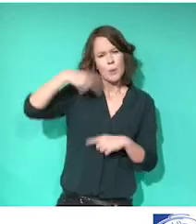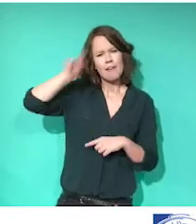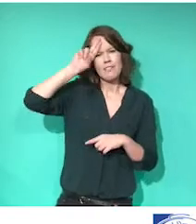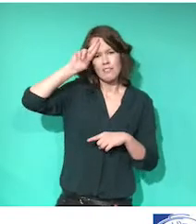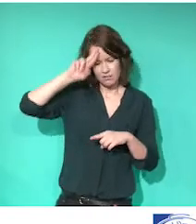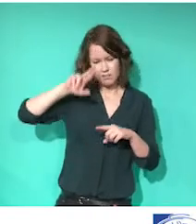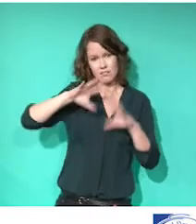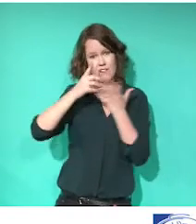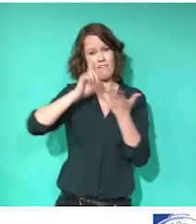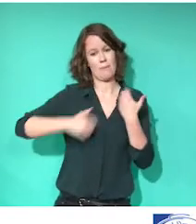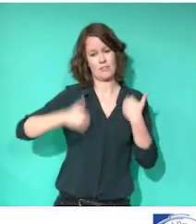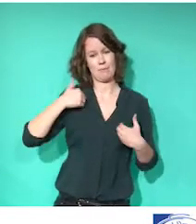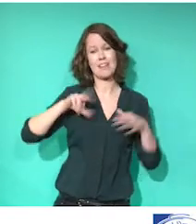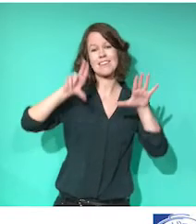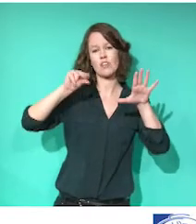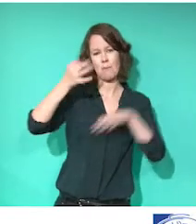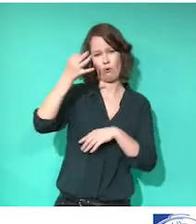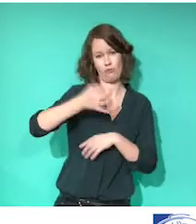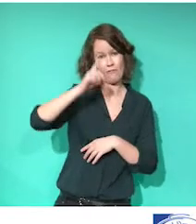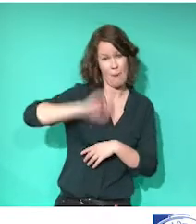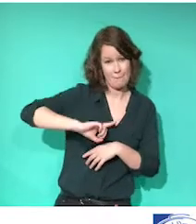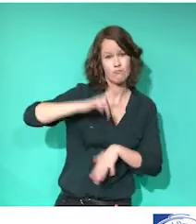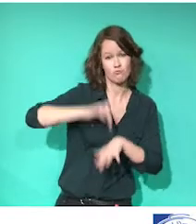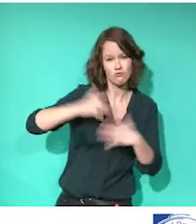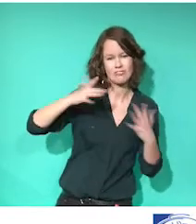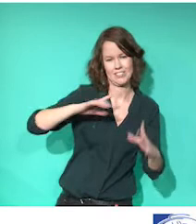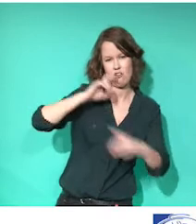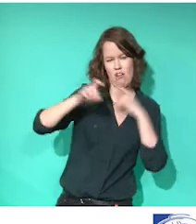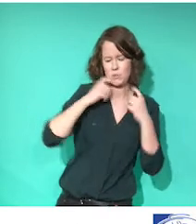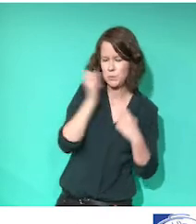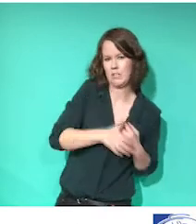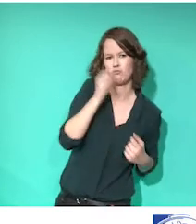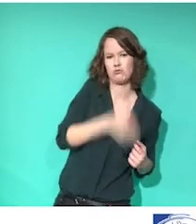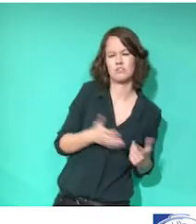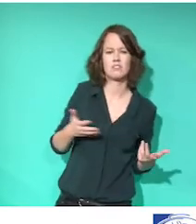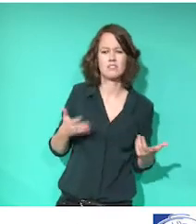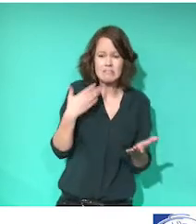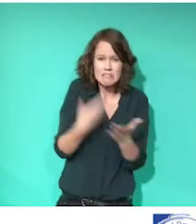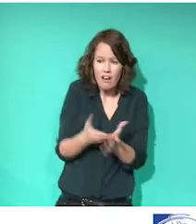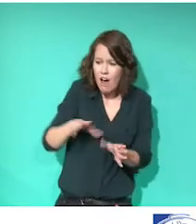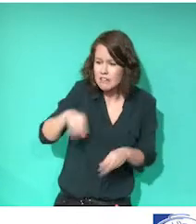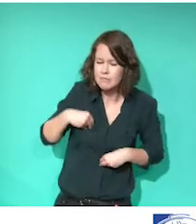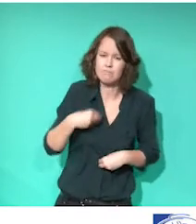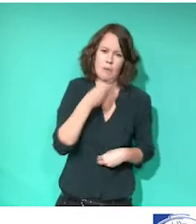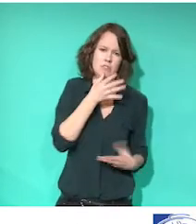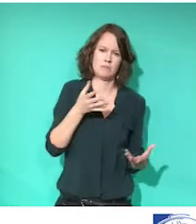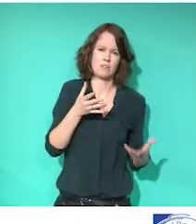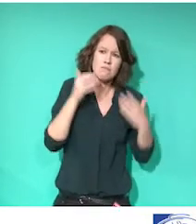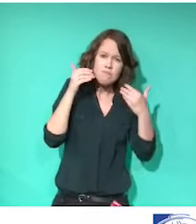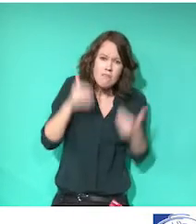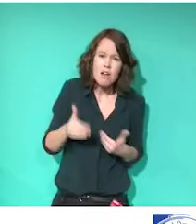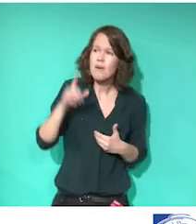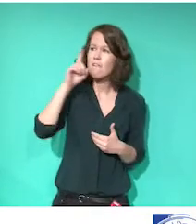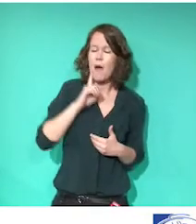handicapées en Europe subissent des violences. Ce n'est pas tolérable. Même si ces femmes handicapées se